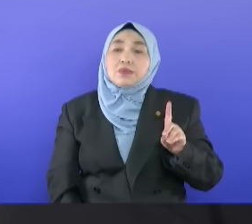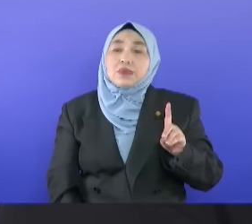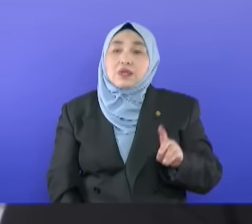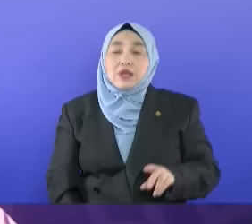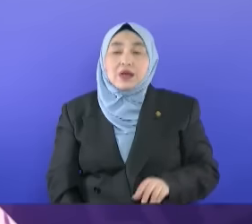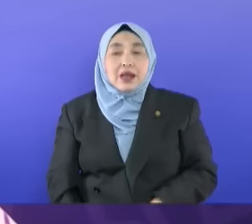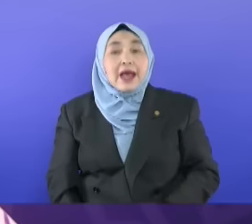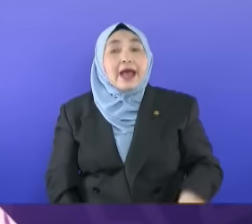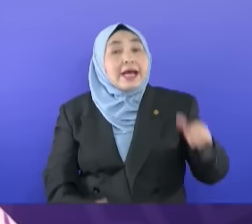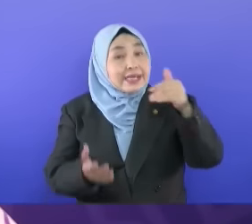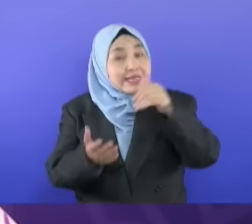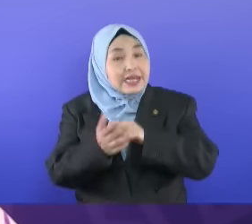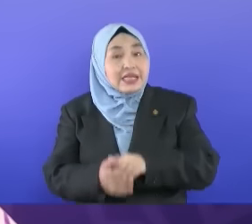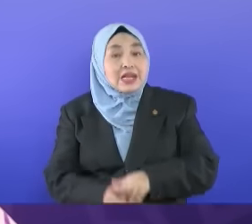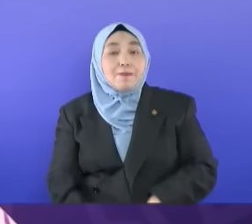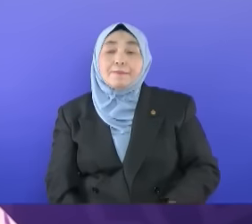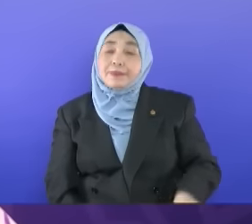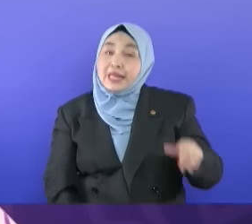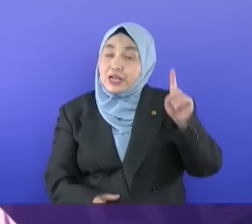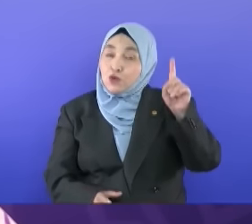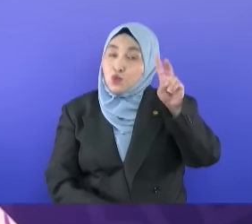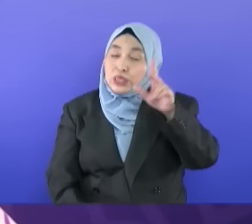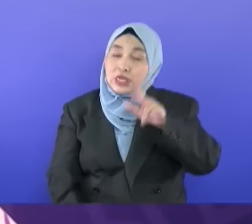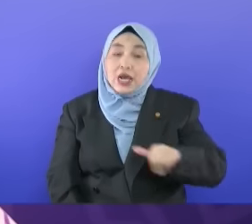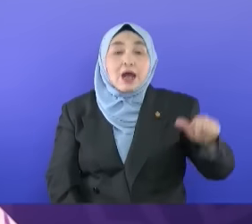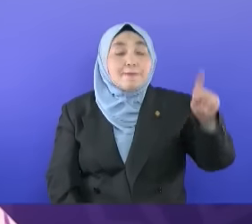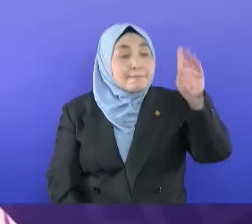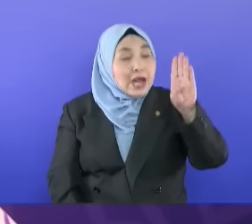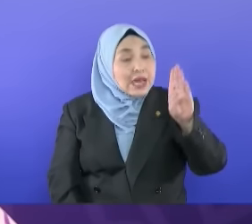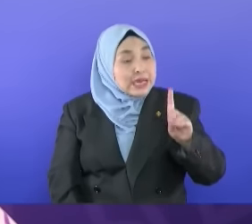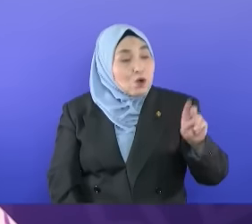sekali lagi 1 2